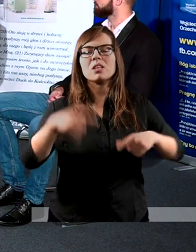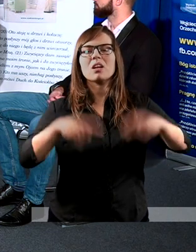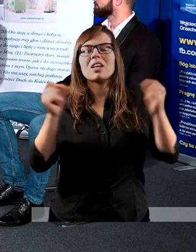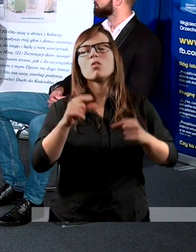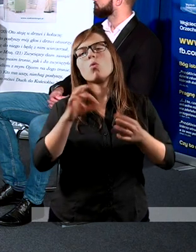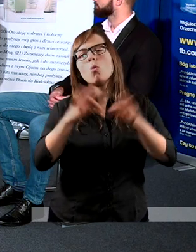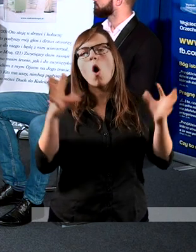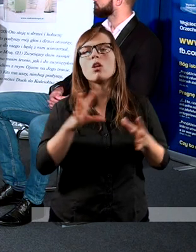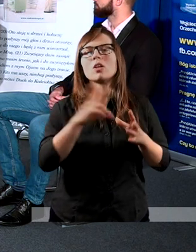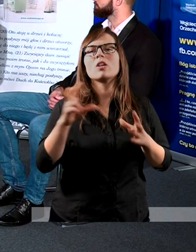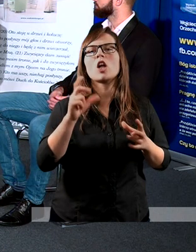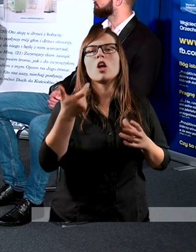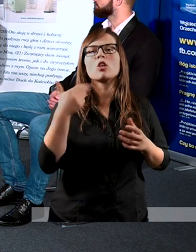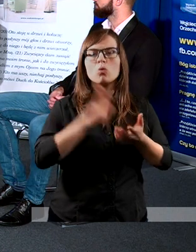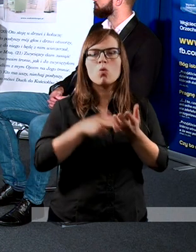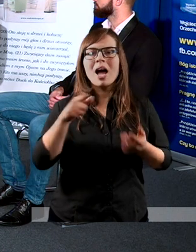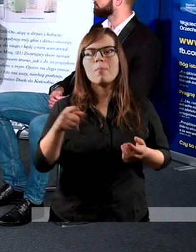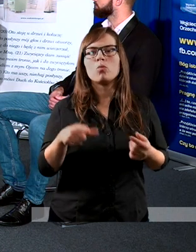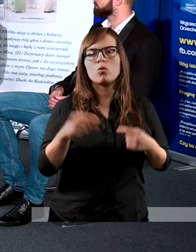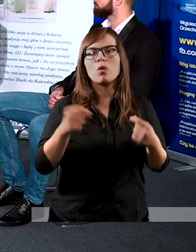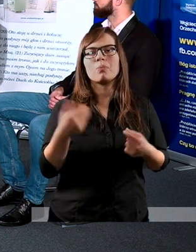zebrali złoto i odlali sobie cielca, któremu